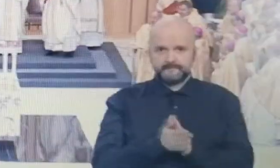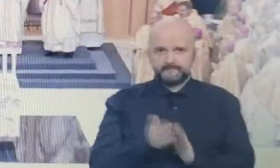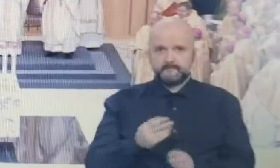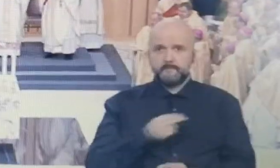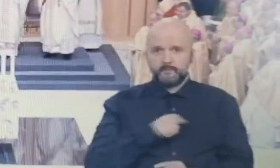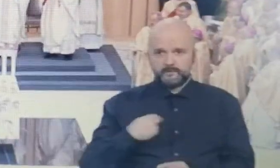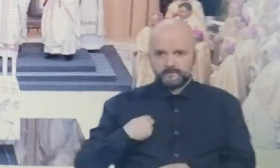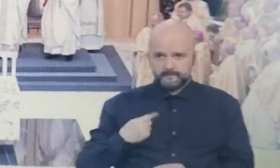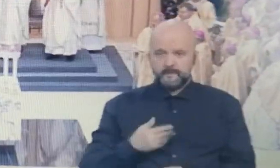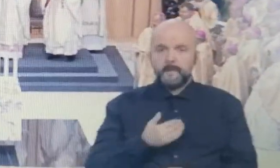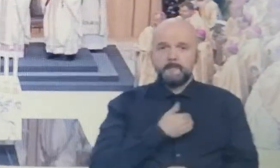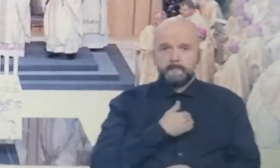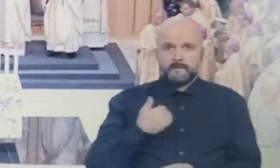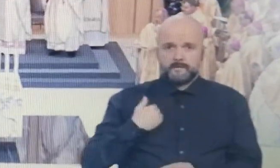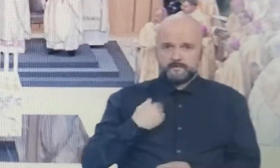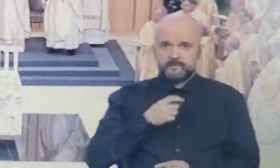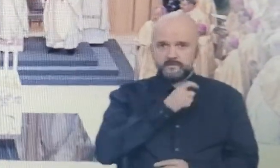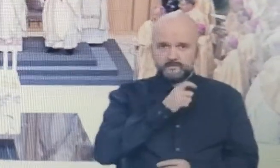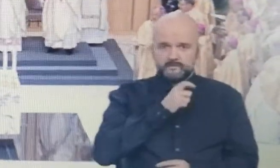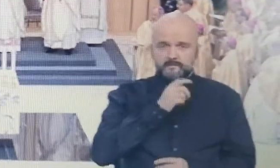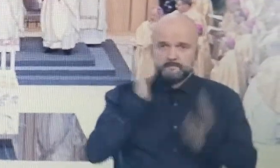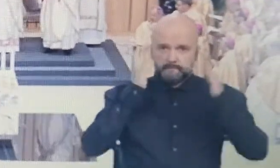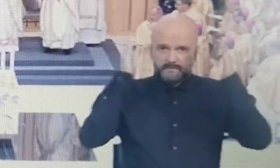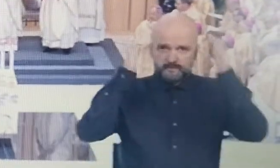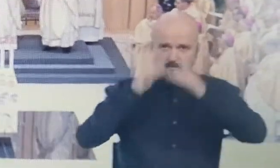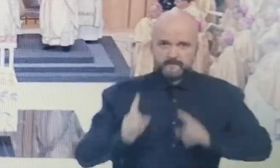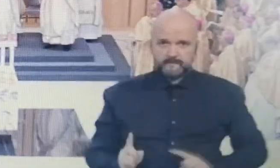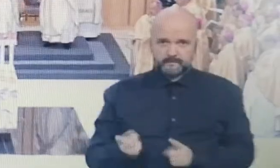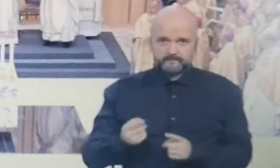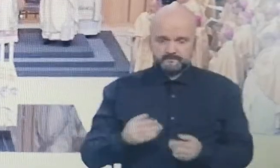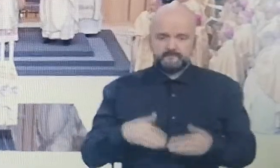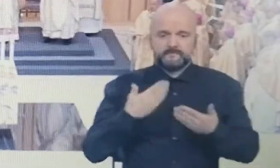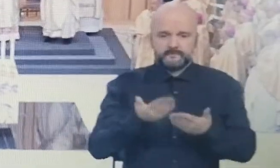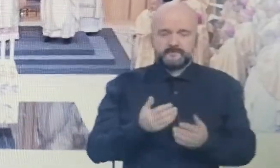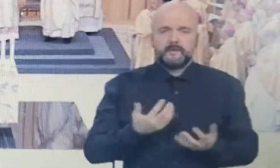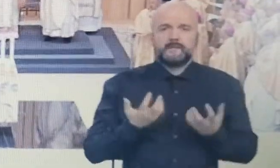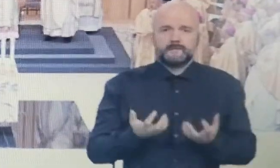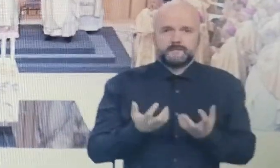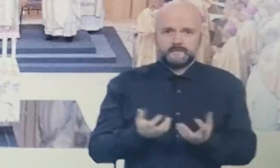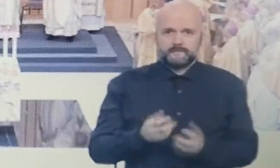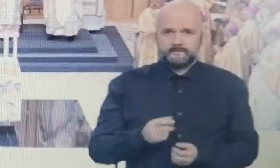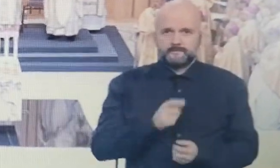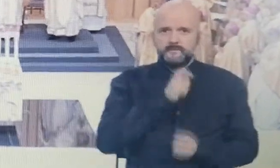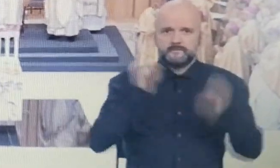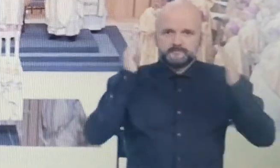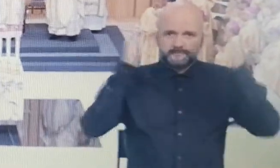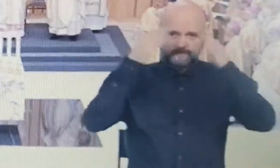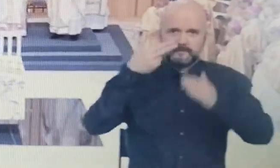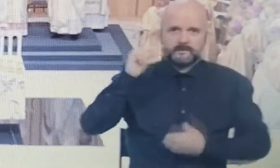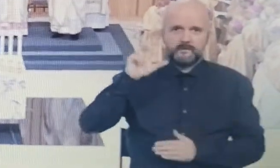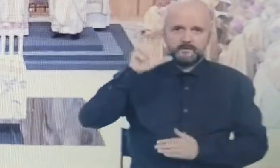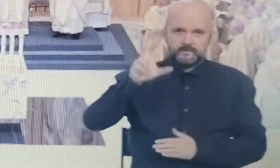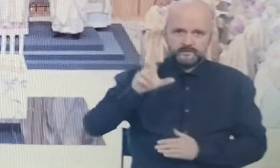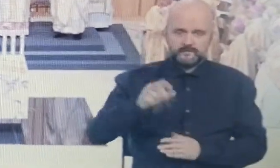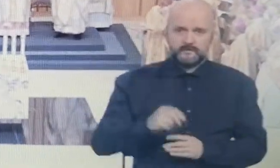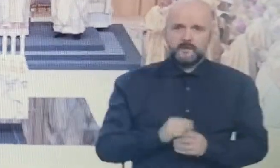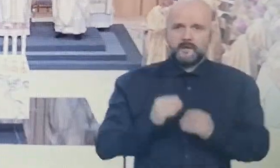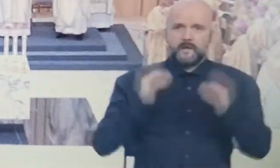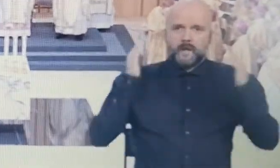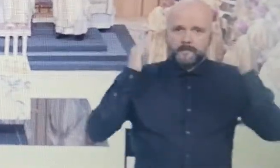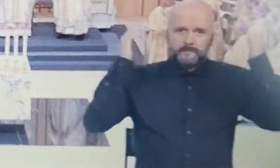Tego brata Kazimierza Nycza, kardynała świętego Kościoła Rzymskiego, arcybiskupa